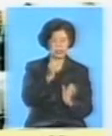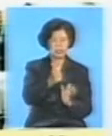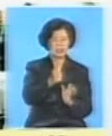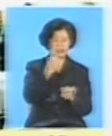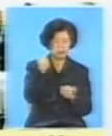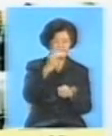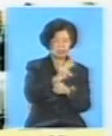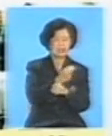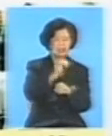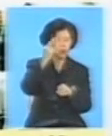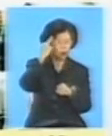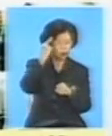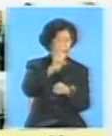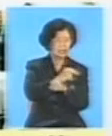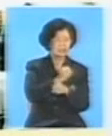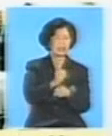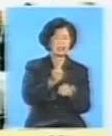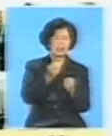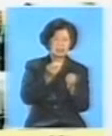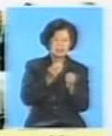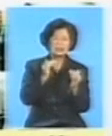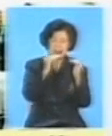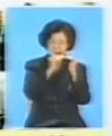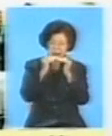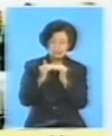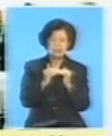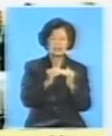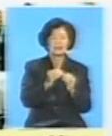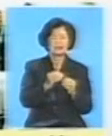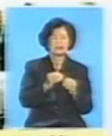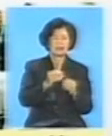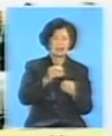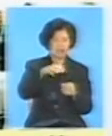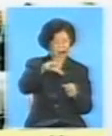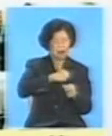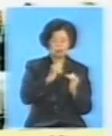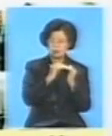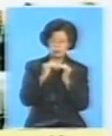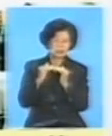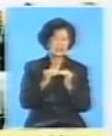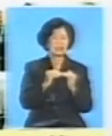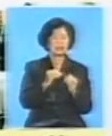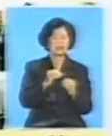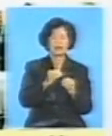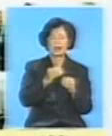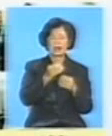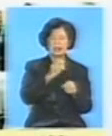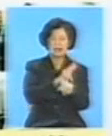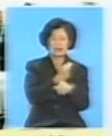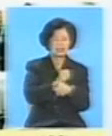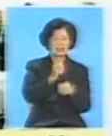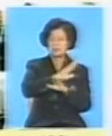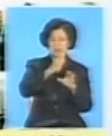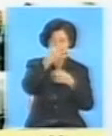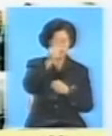ที่รู้จักทั้งหน้าที่และสิทธิไม่ใช่เอาสิทธิมาก่อนหน้าที่ไม่สนใจเอาแต่สิทธิจะได้อะไรแค่นั้นเองนะ